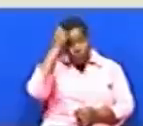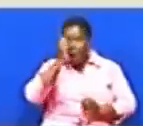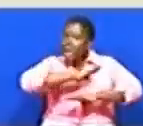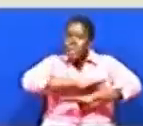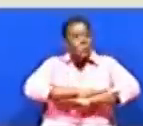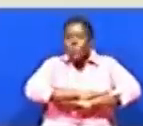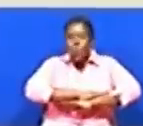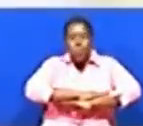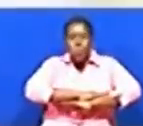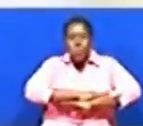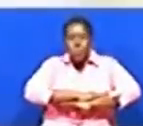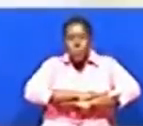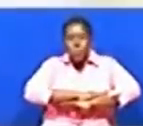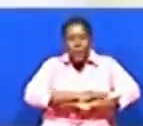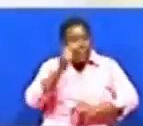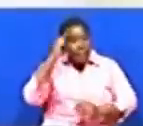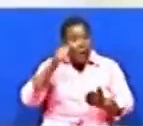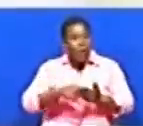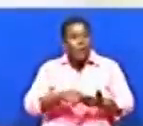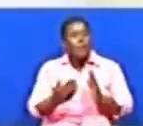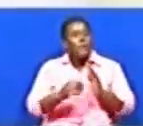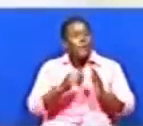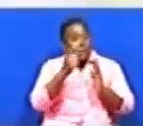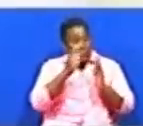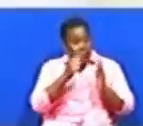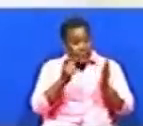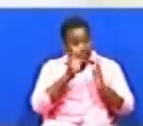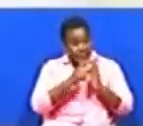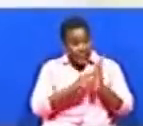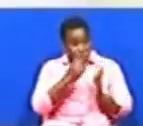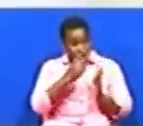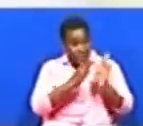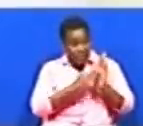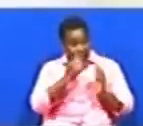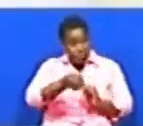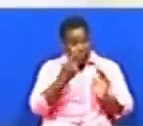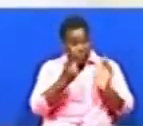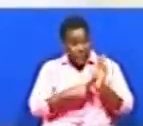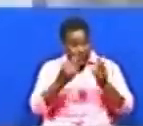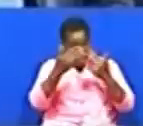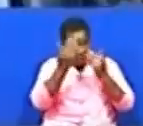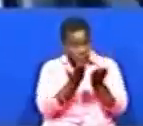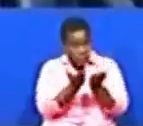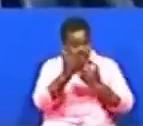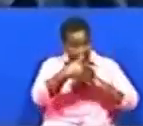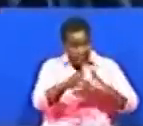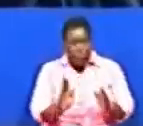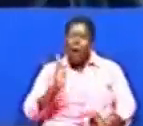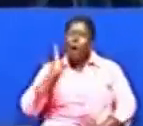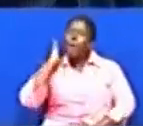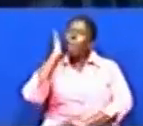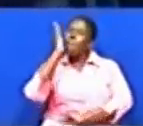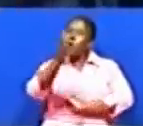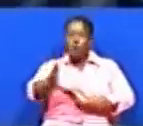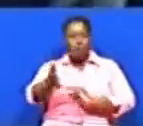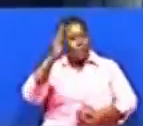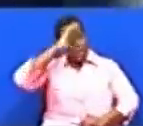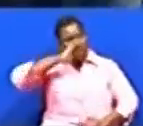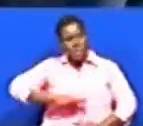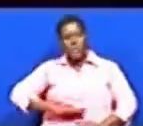mingapi, hakuna likizo. Yaani hapo watakaa moja kwa moja mpaka tarehe 18